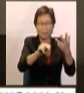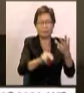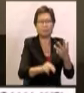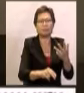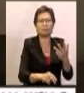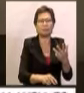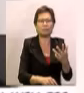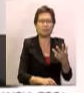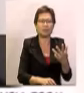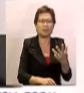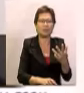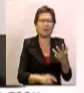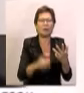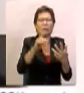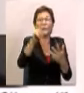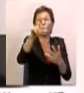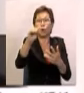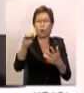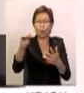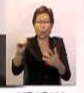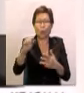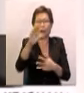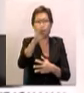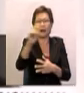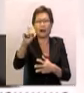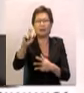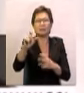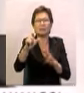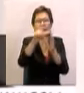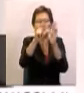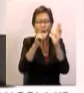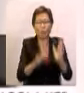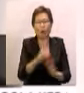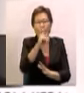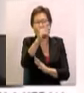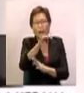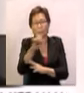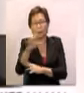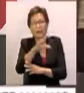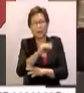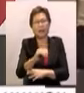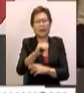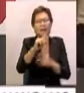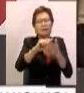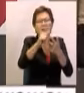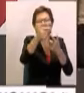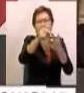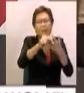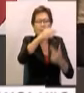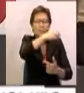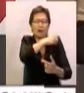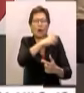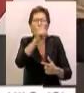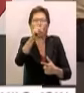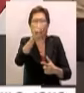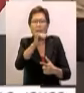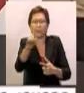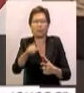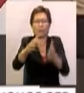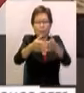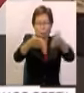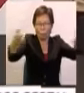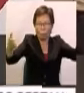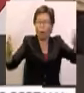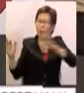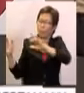Lu Lu ialah bekas peguam umum 1MDB, manakala Ge Tang dan Tan ialah pegawai 1MDB. Pihak media yang